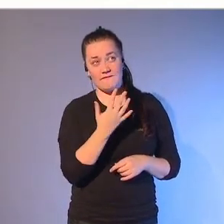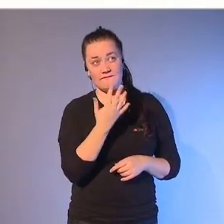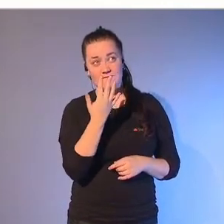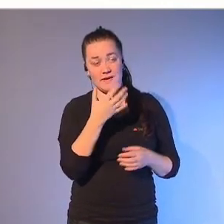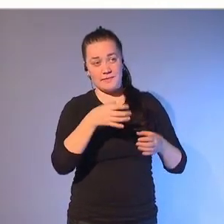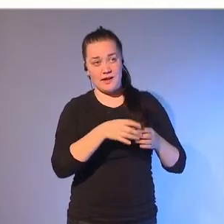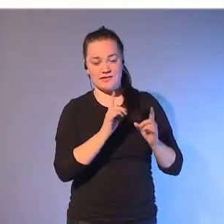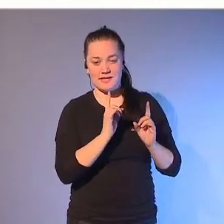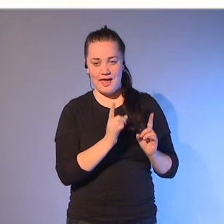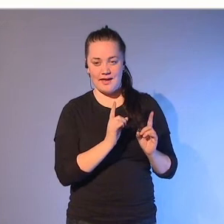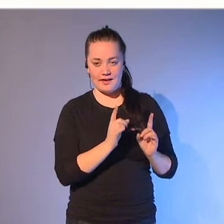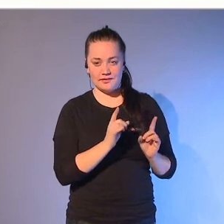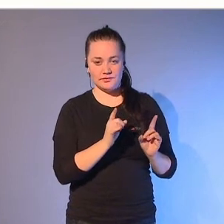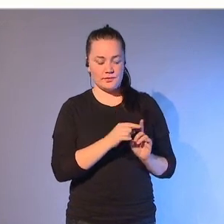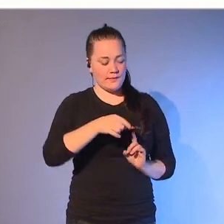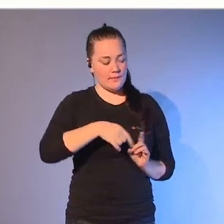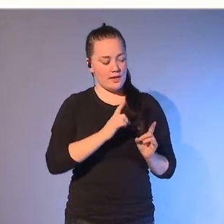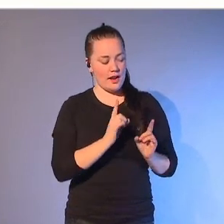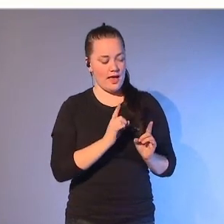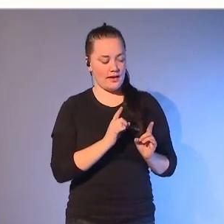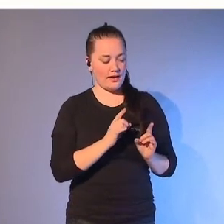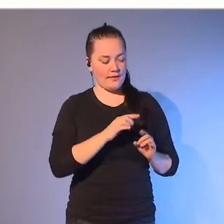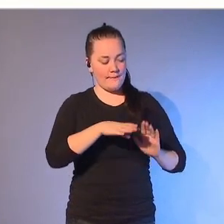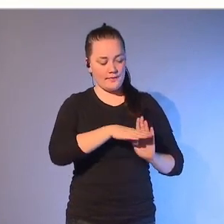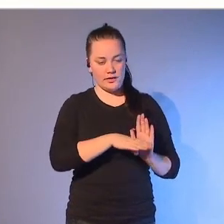som under den læreplanen som heter L97,